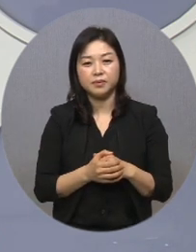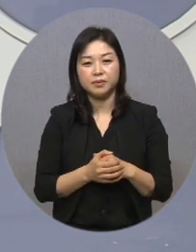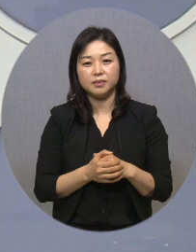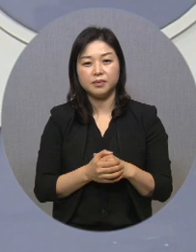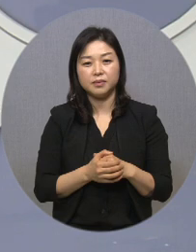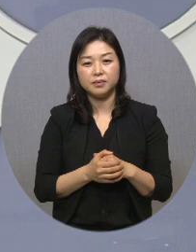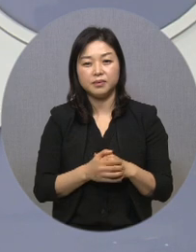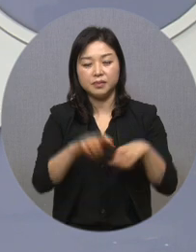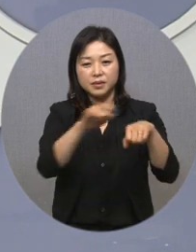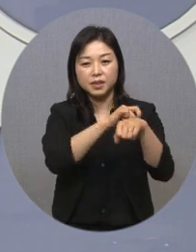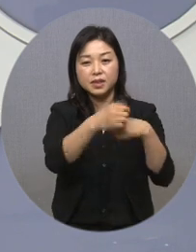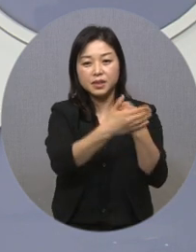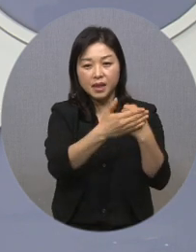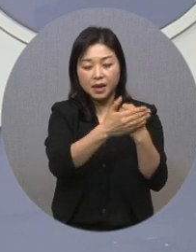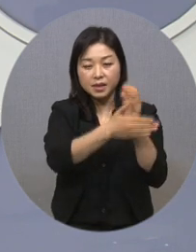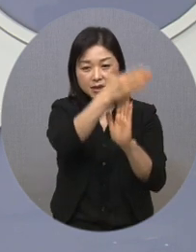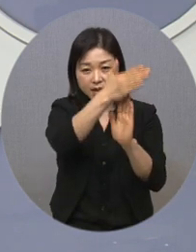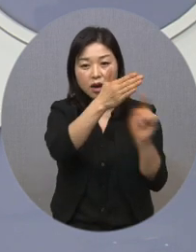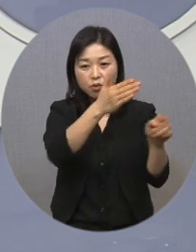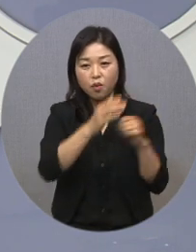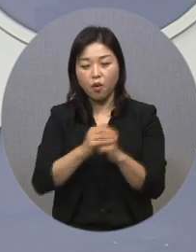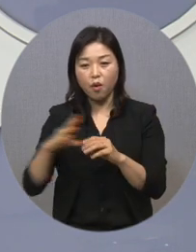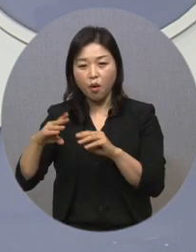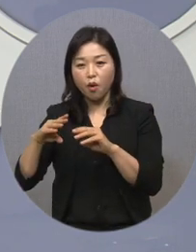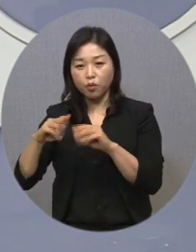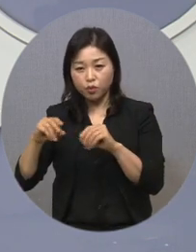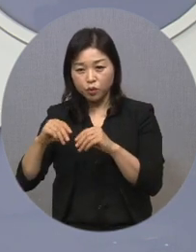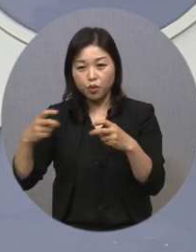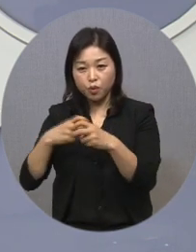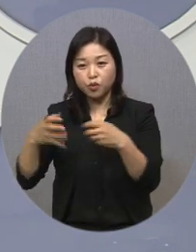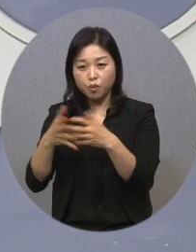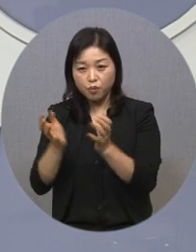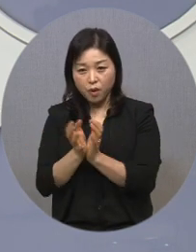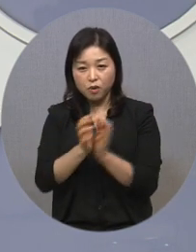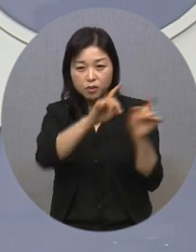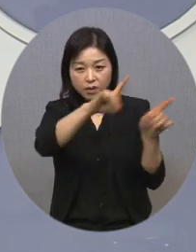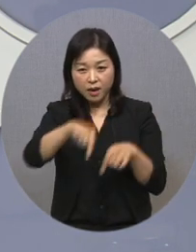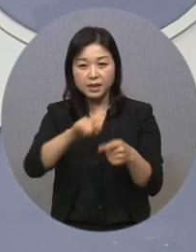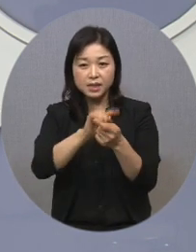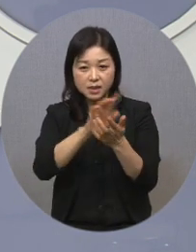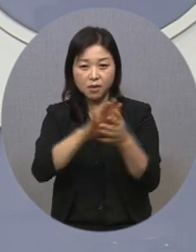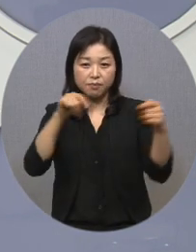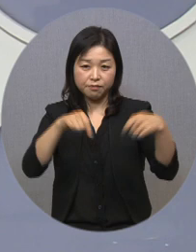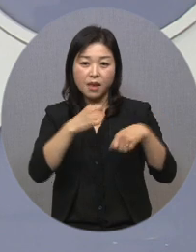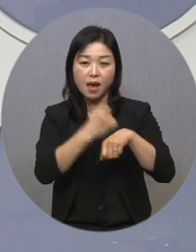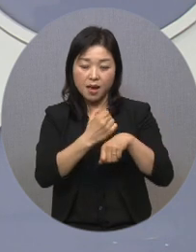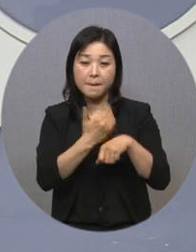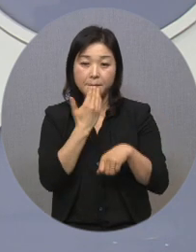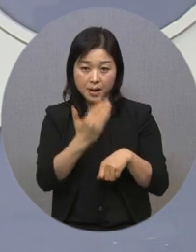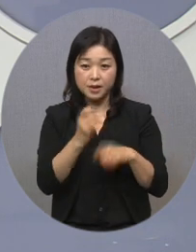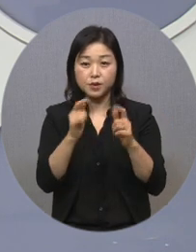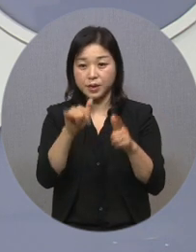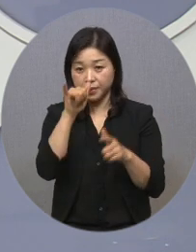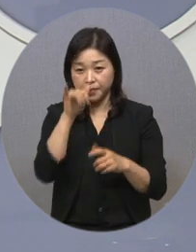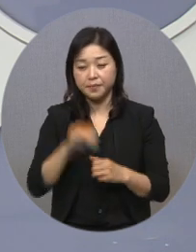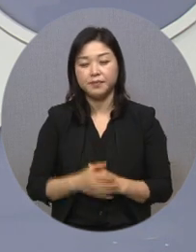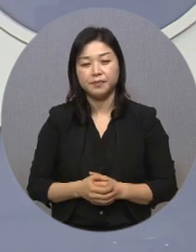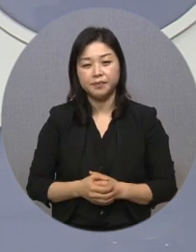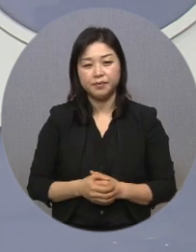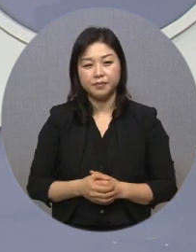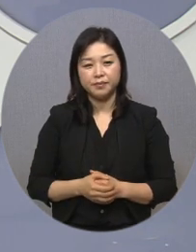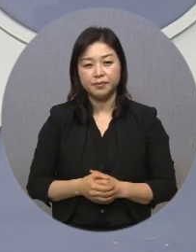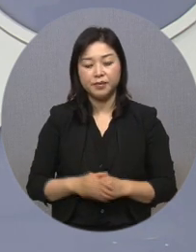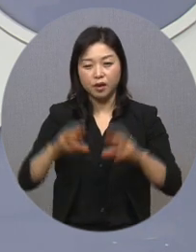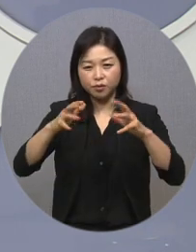직접 정부와 국토부와 직접적으로 다 그것을 협의하고 이야기할 수 있는 통로들이 만들어지는 거기 때문에 국제 사업을